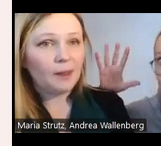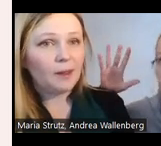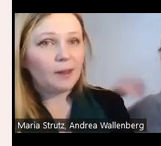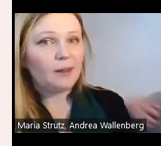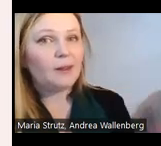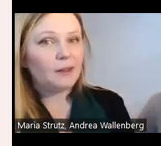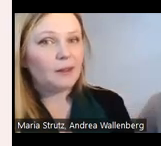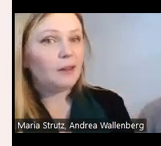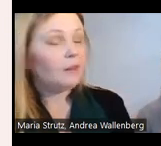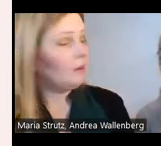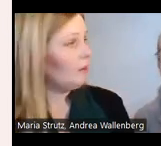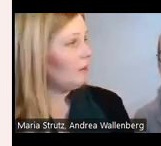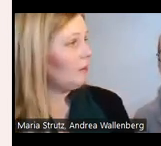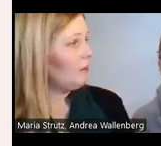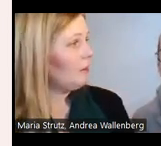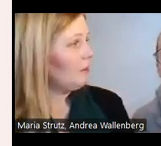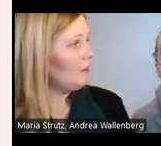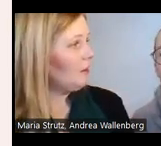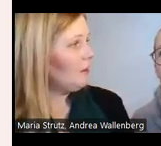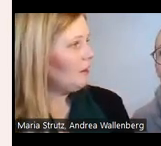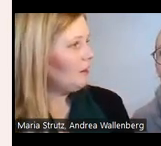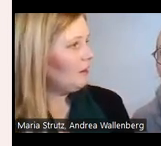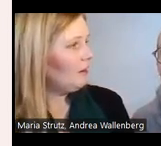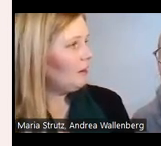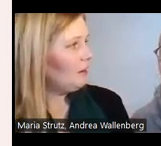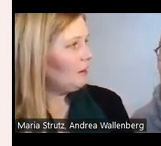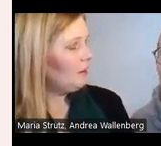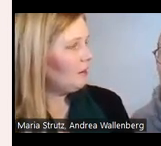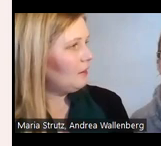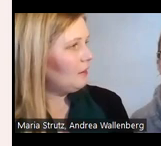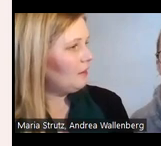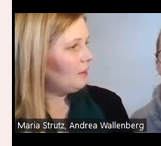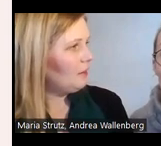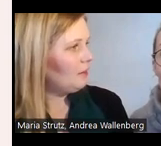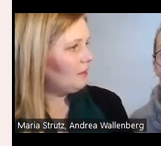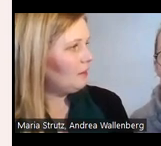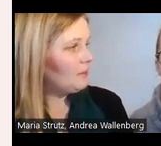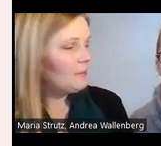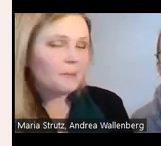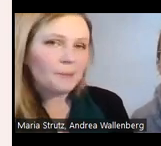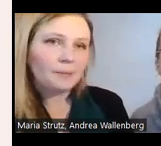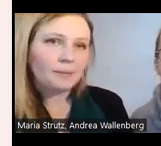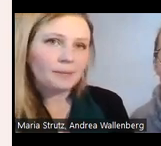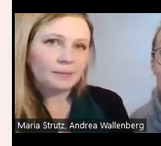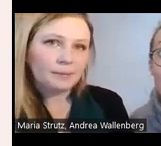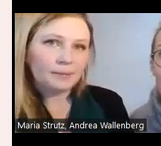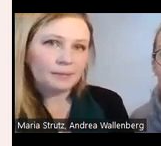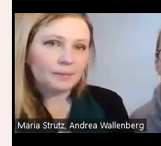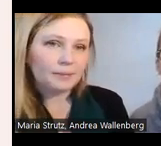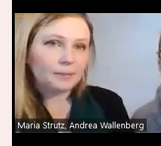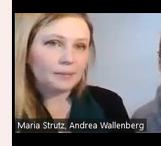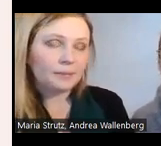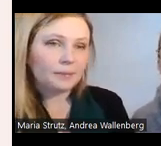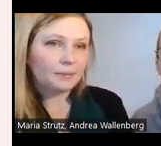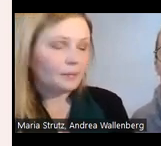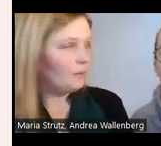mu. Och hellre liksom att man tänker, ja, men vad är viktigt i den här boken om det skulle vara en bok på förskolan? Den kanske handlar om vintern just